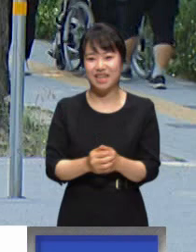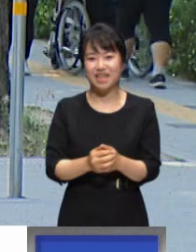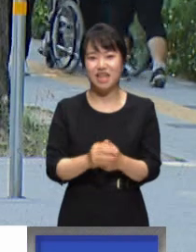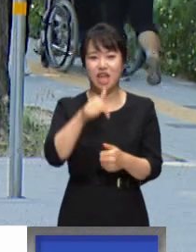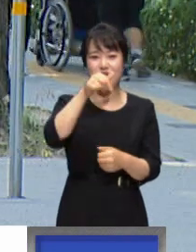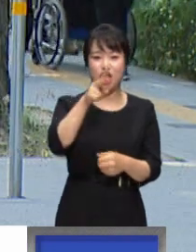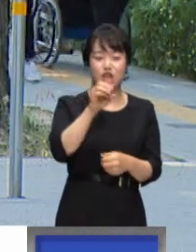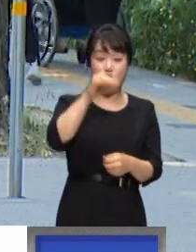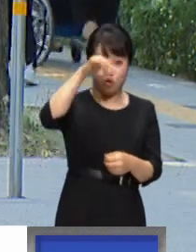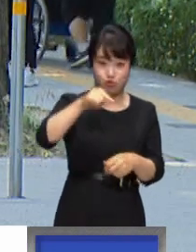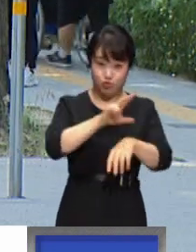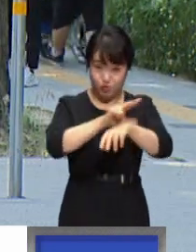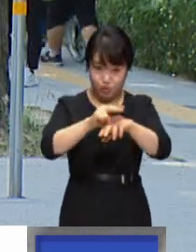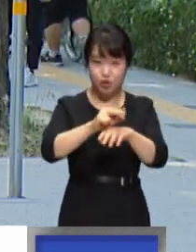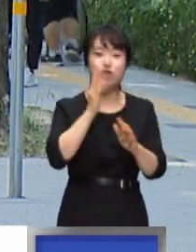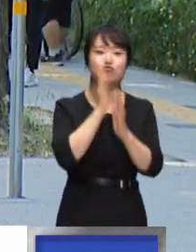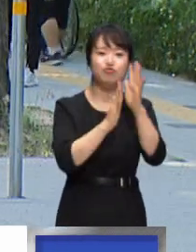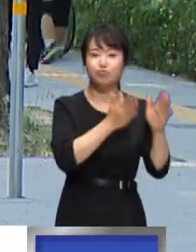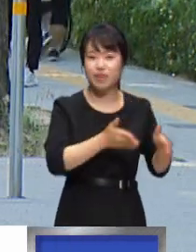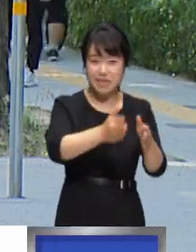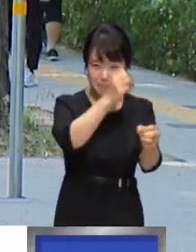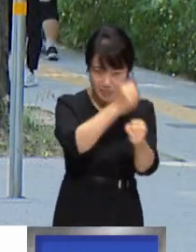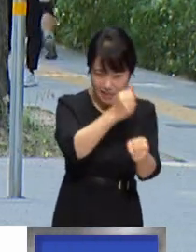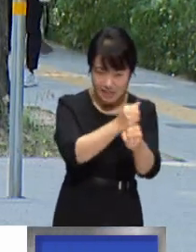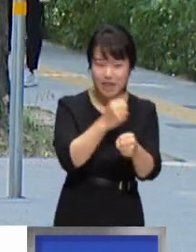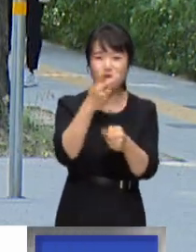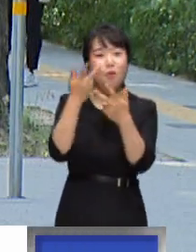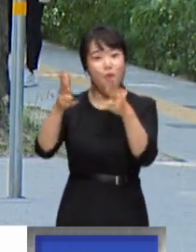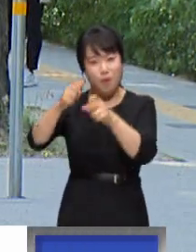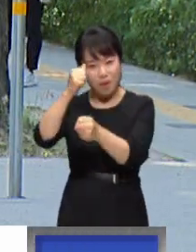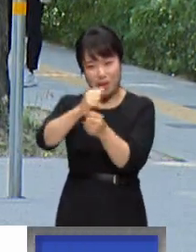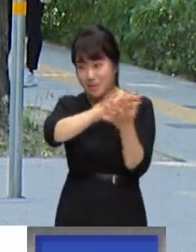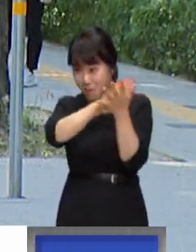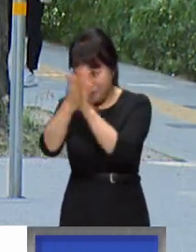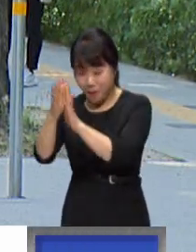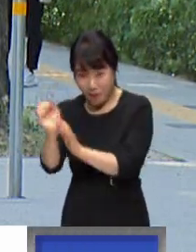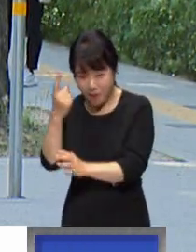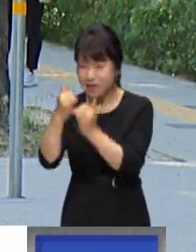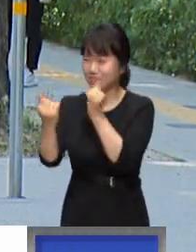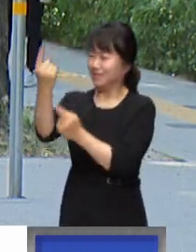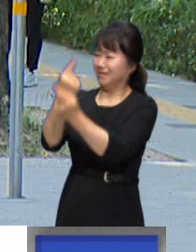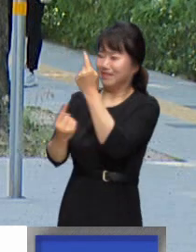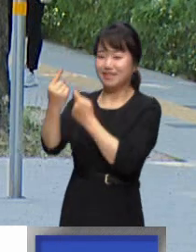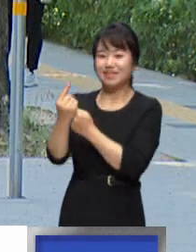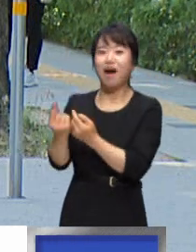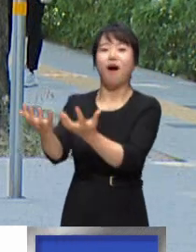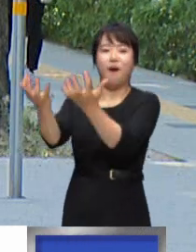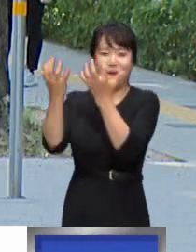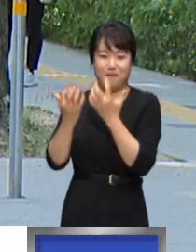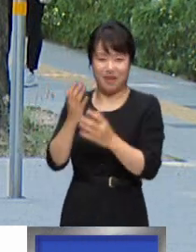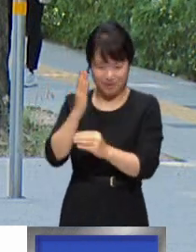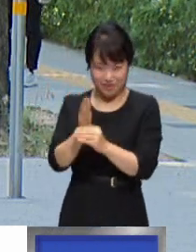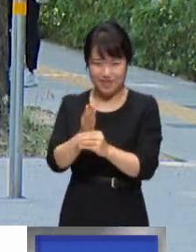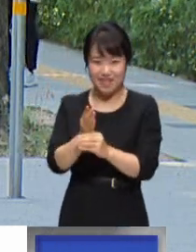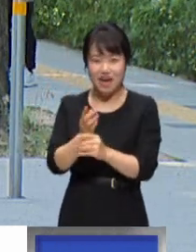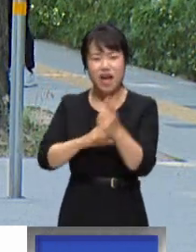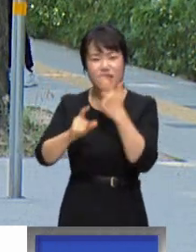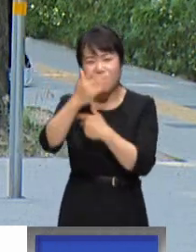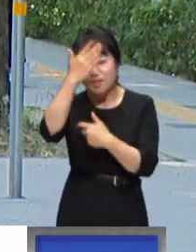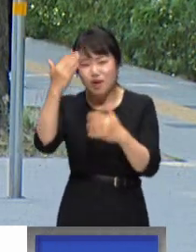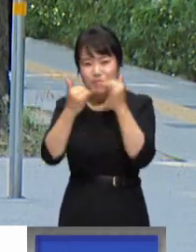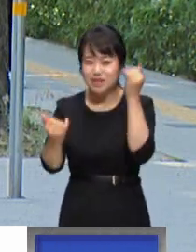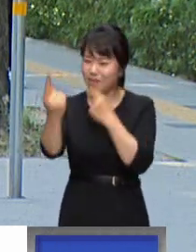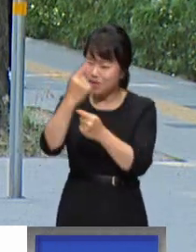경춘선 숲길과 하랑대 철도공원이 공원으로 바뀌면서 많은 주민들이 찾아주고 계신데요. 이걸 조금 더 젊음의